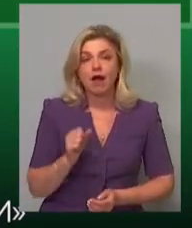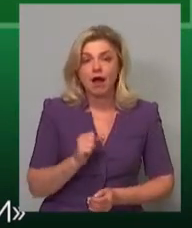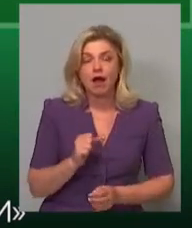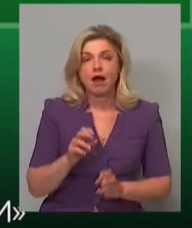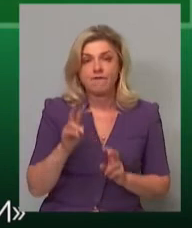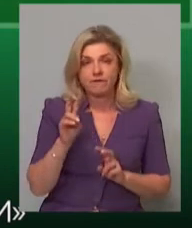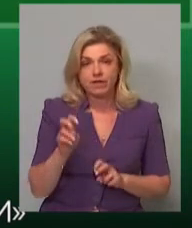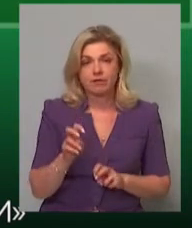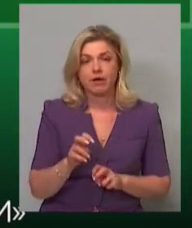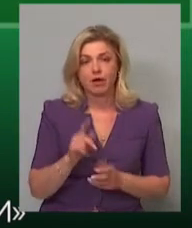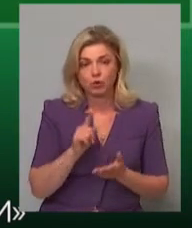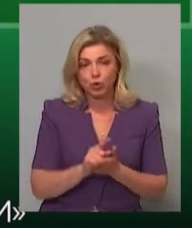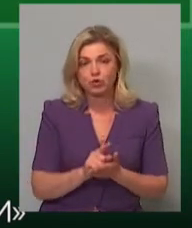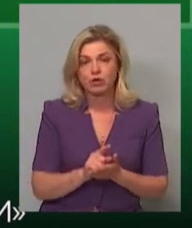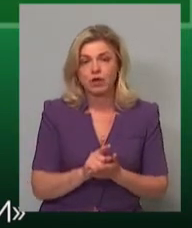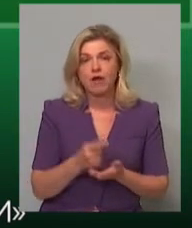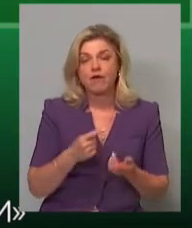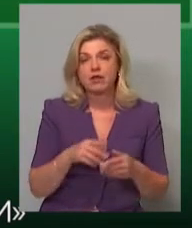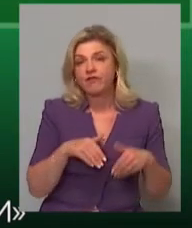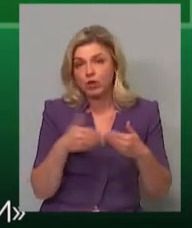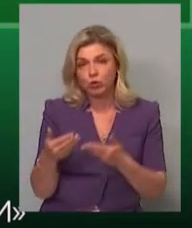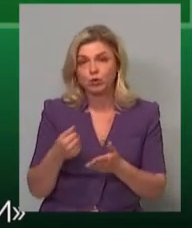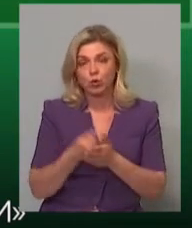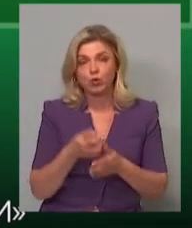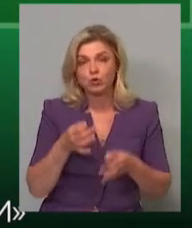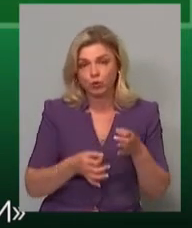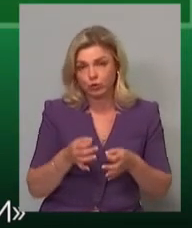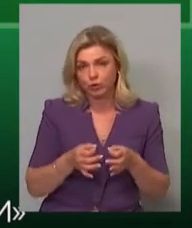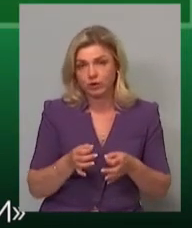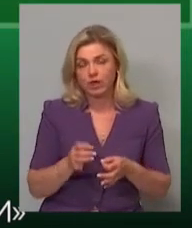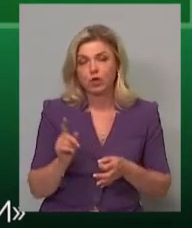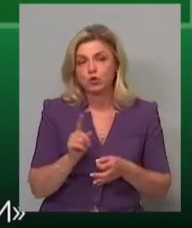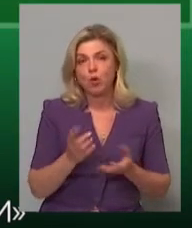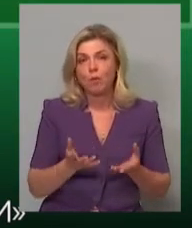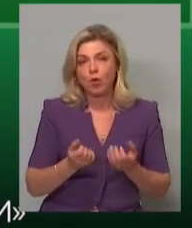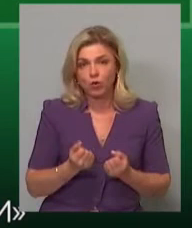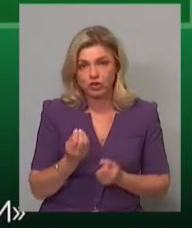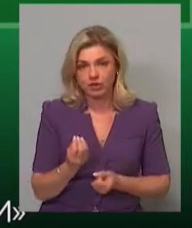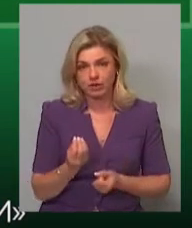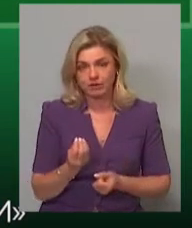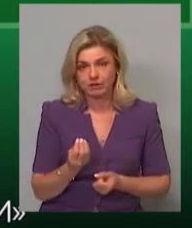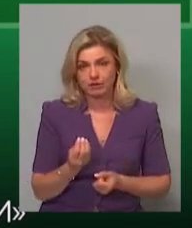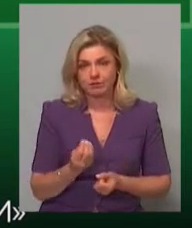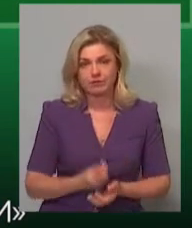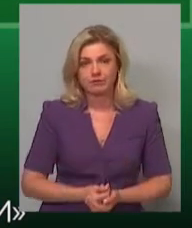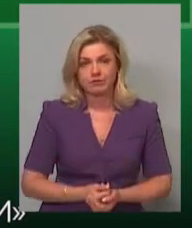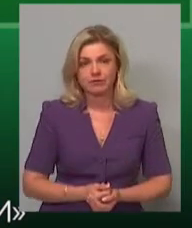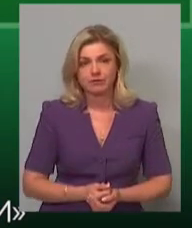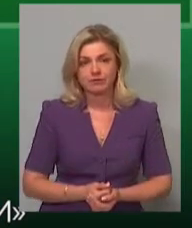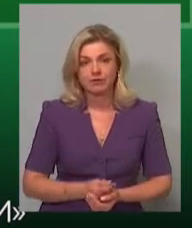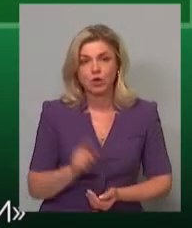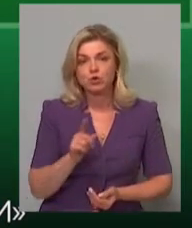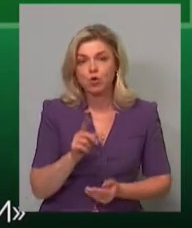змушена звернутися до суду для того, щоб отримати кошти, які